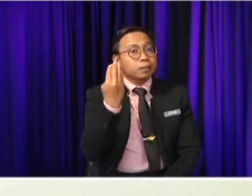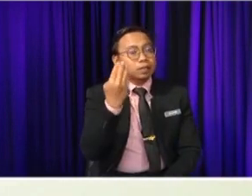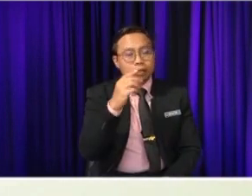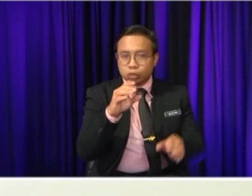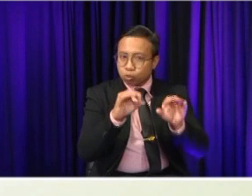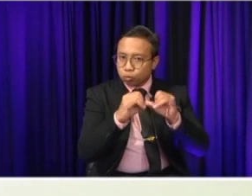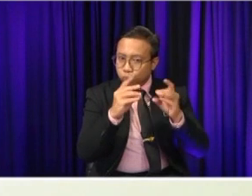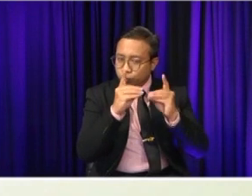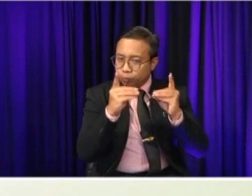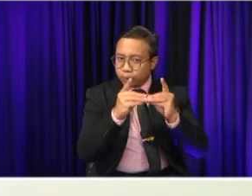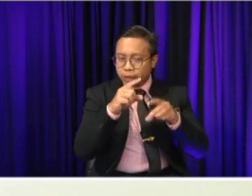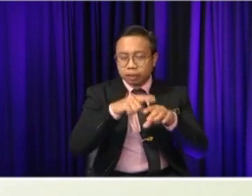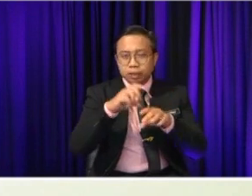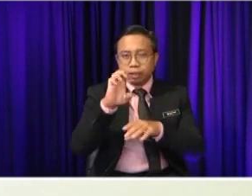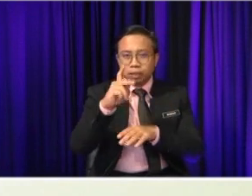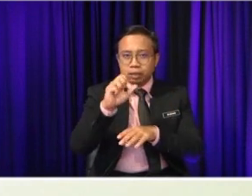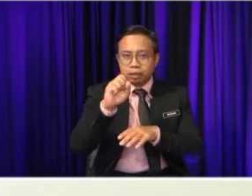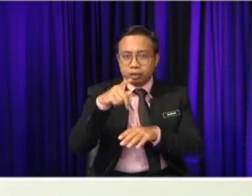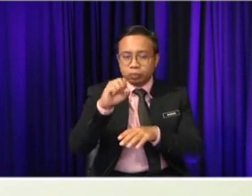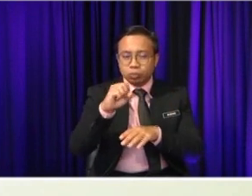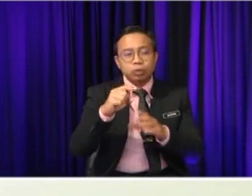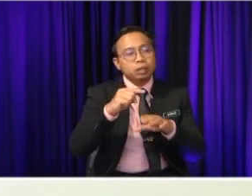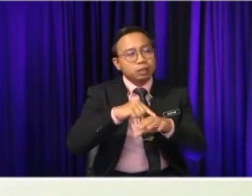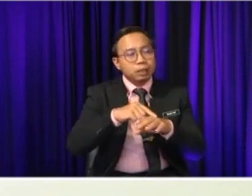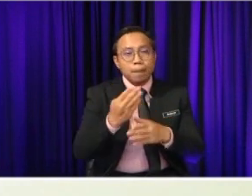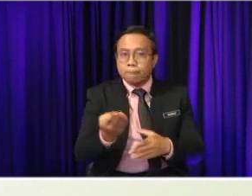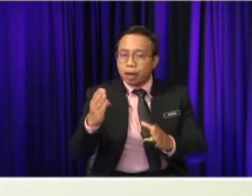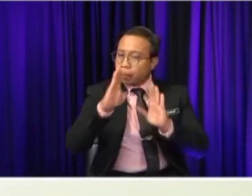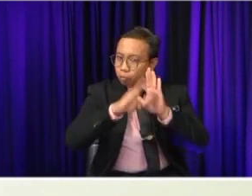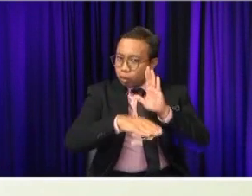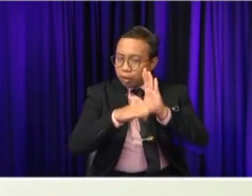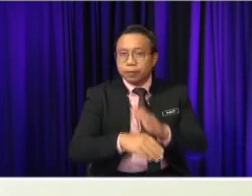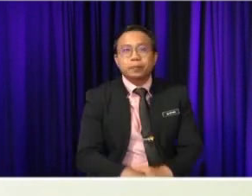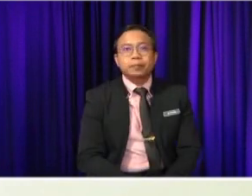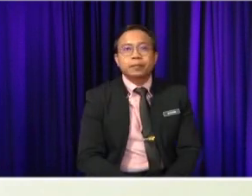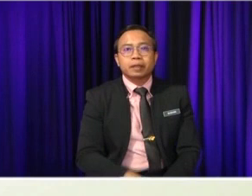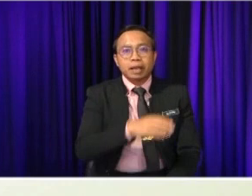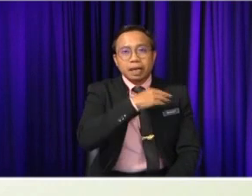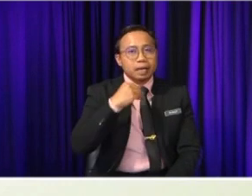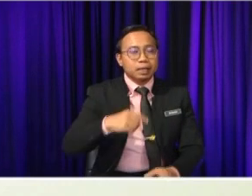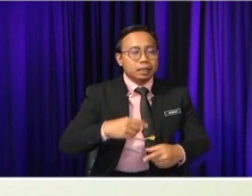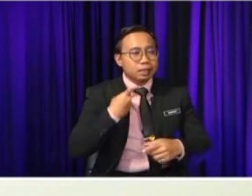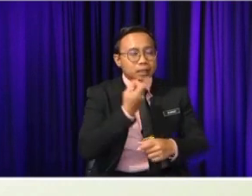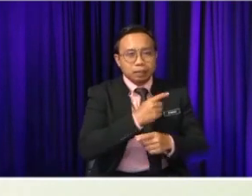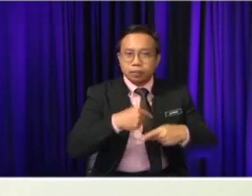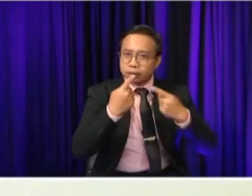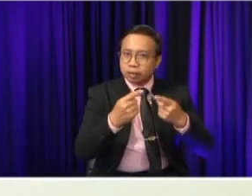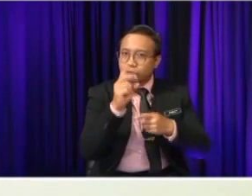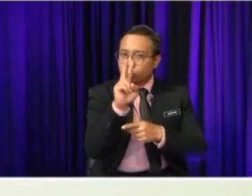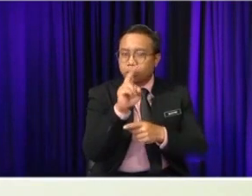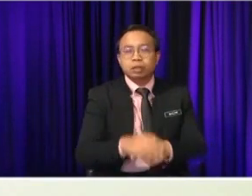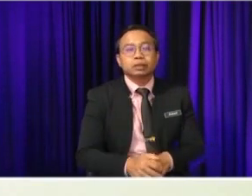ini antara bahan yang paling murah yang boleh kita dapati sekarang oke dan kita pergi yang kedua yaitu